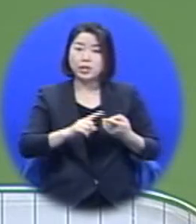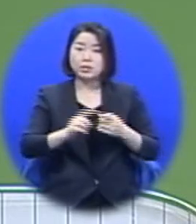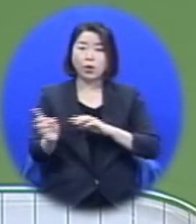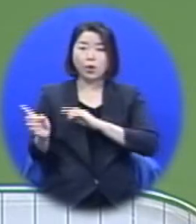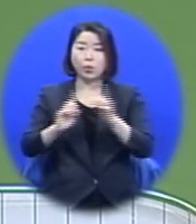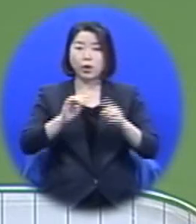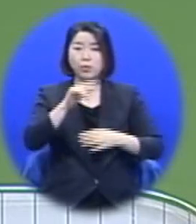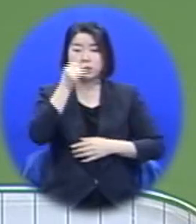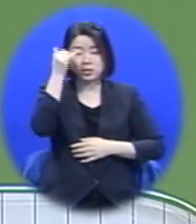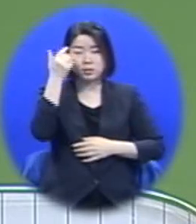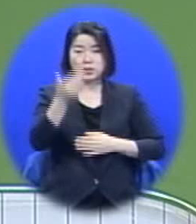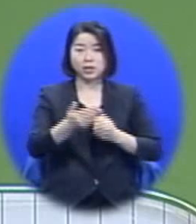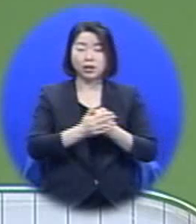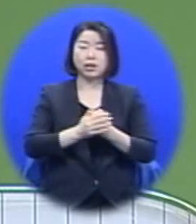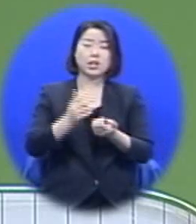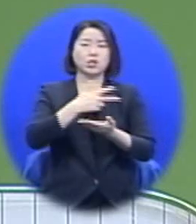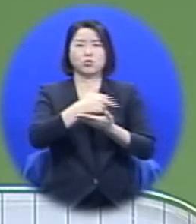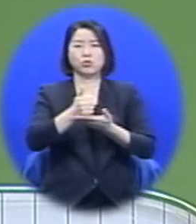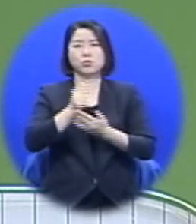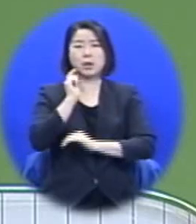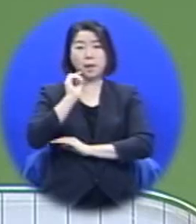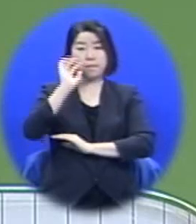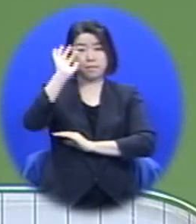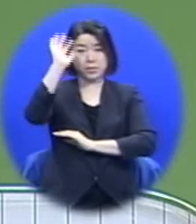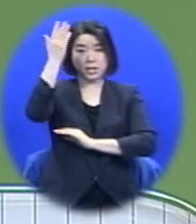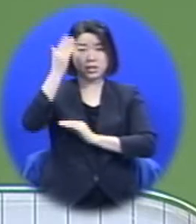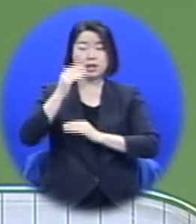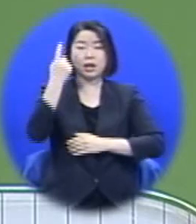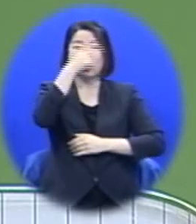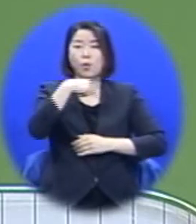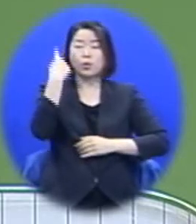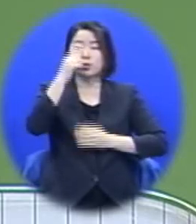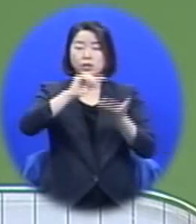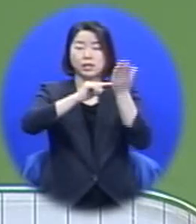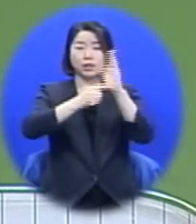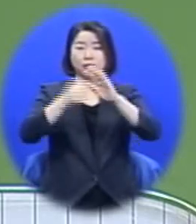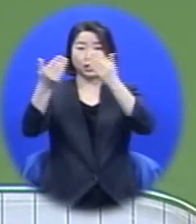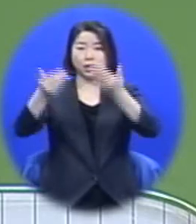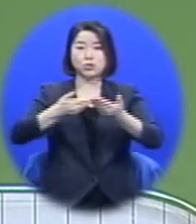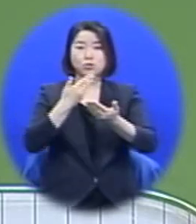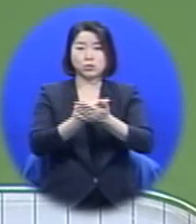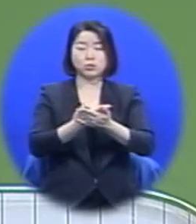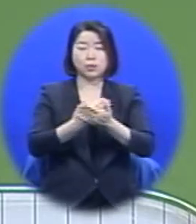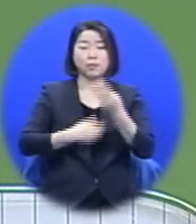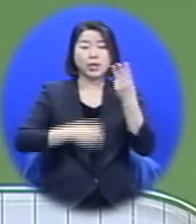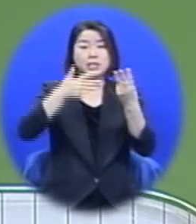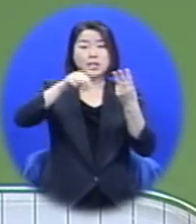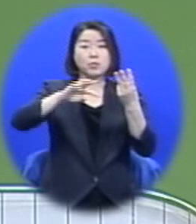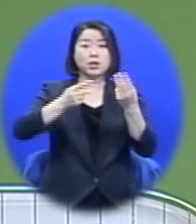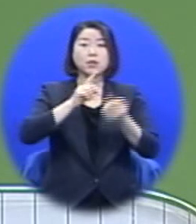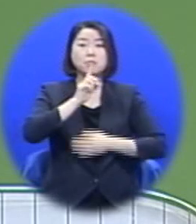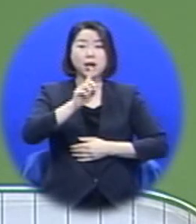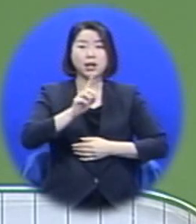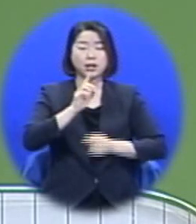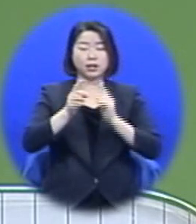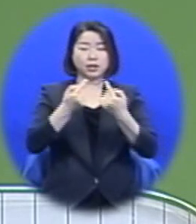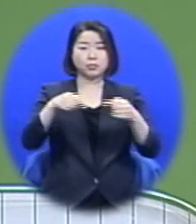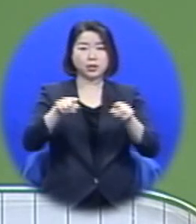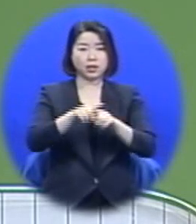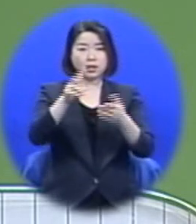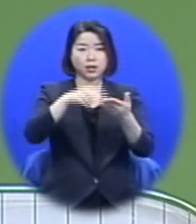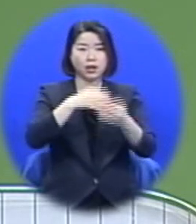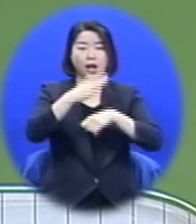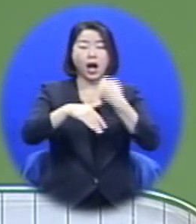것인가 주님의 빛난 얼굴을 나타내 주십시오 3절 만 우리 같이 한번 읽어보겠습니다 하나님